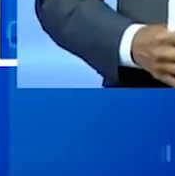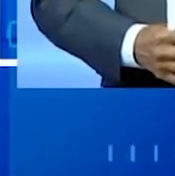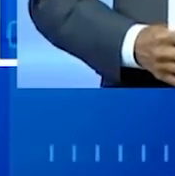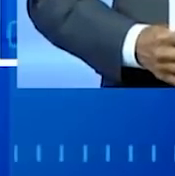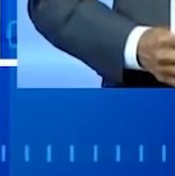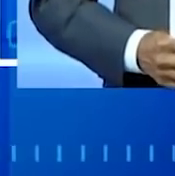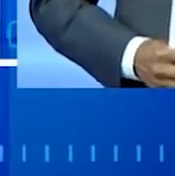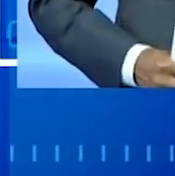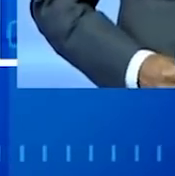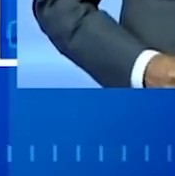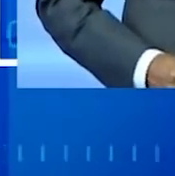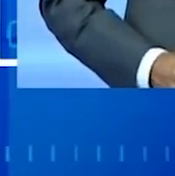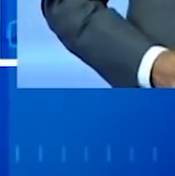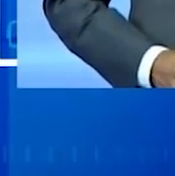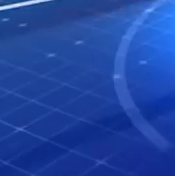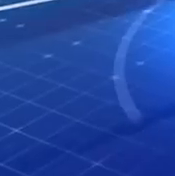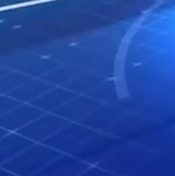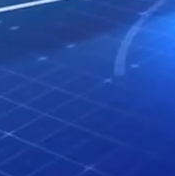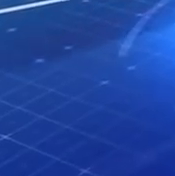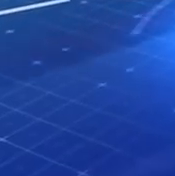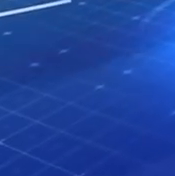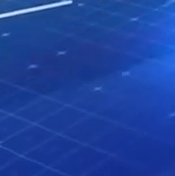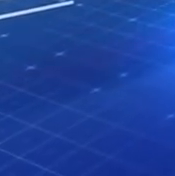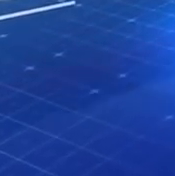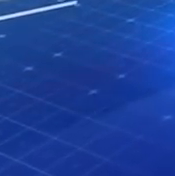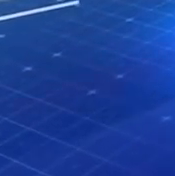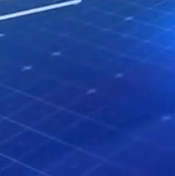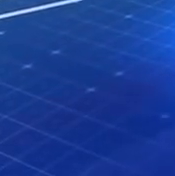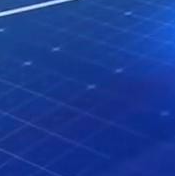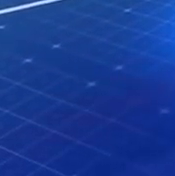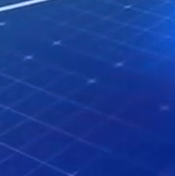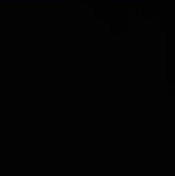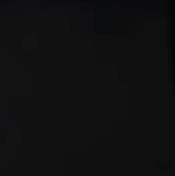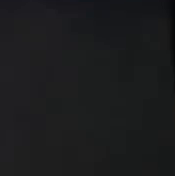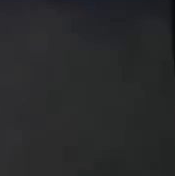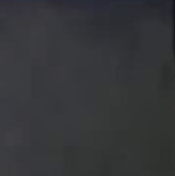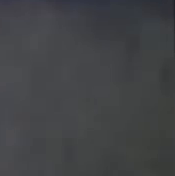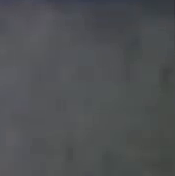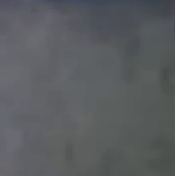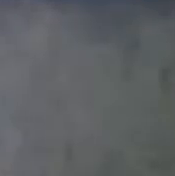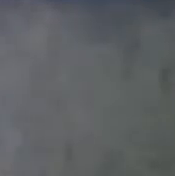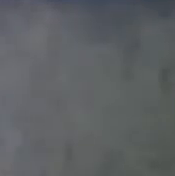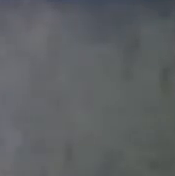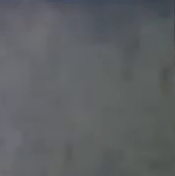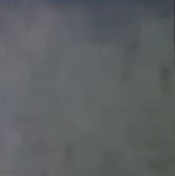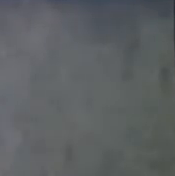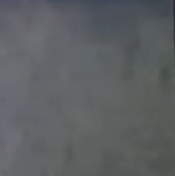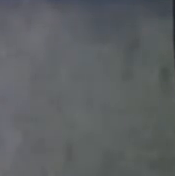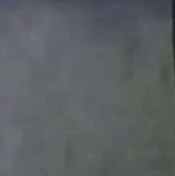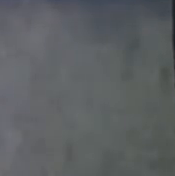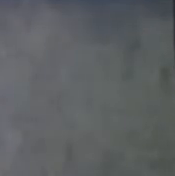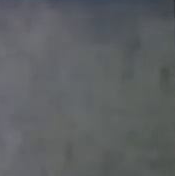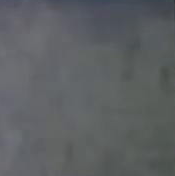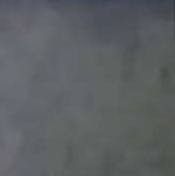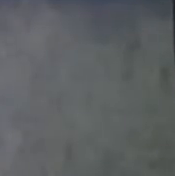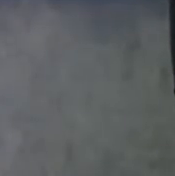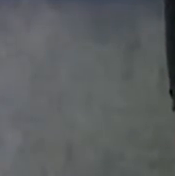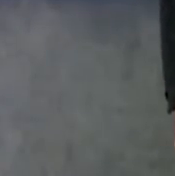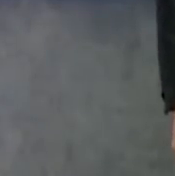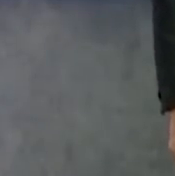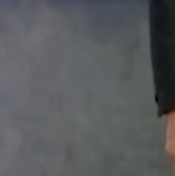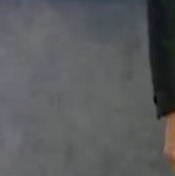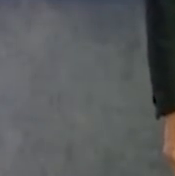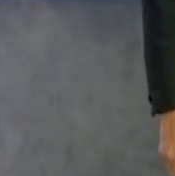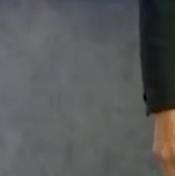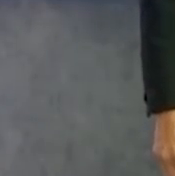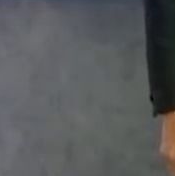sa Pilipino. Sama-sama tayong magiging saksi! Mga igang, saksi ang unang pasok ng mga balita. Maaaring